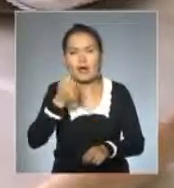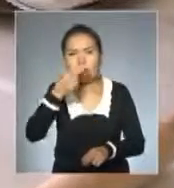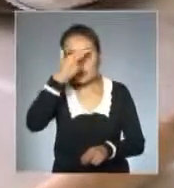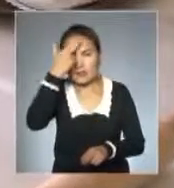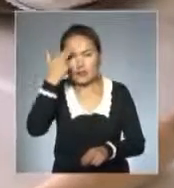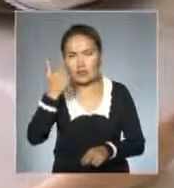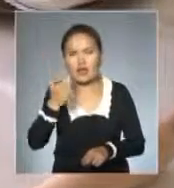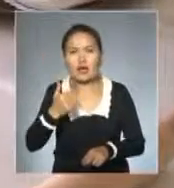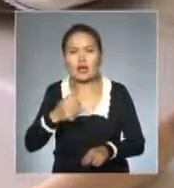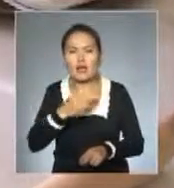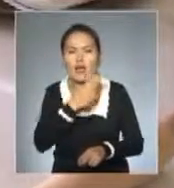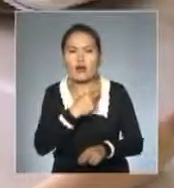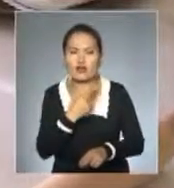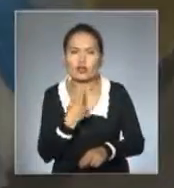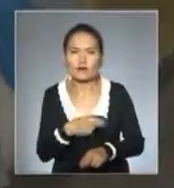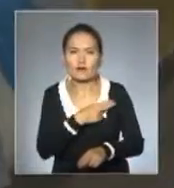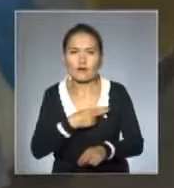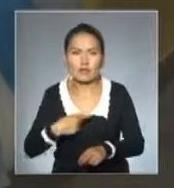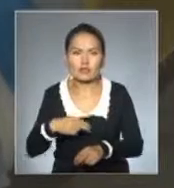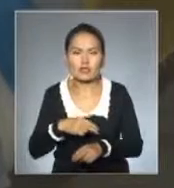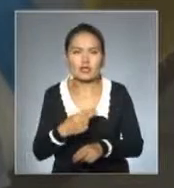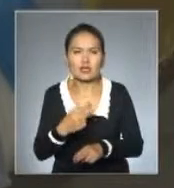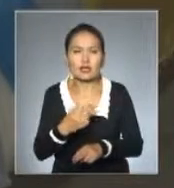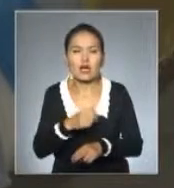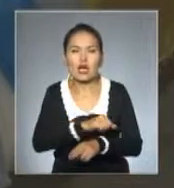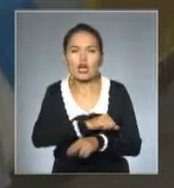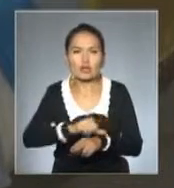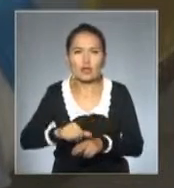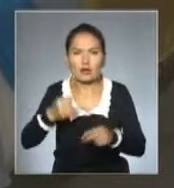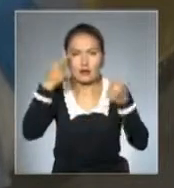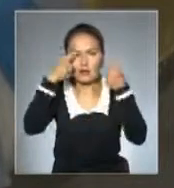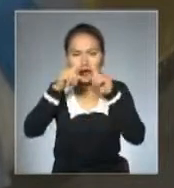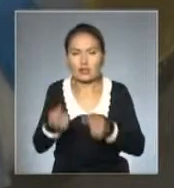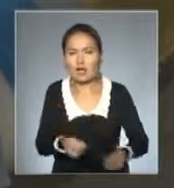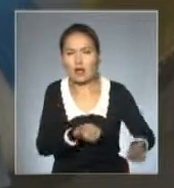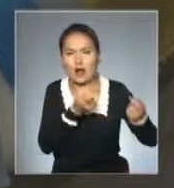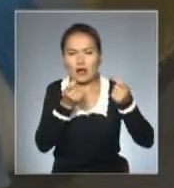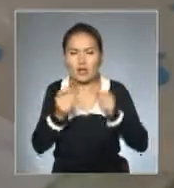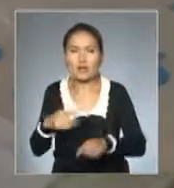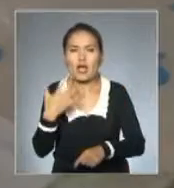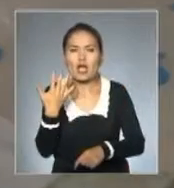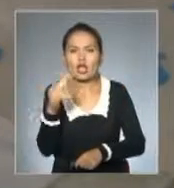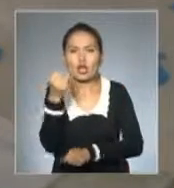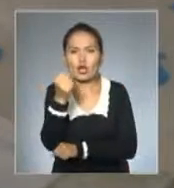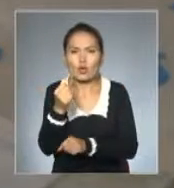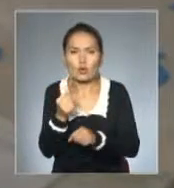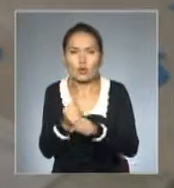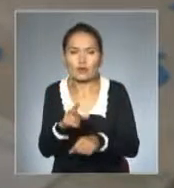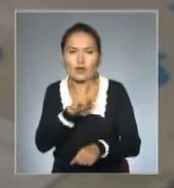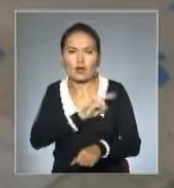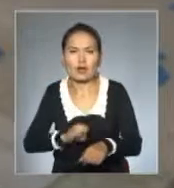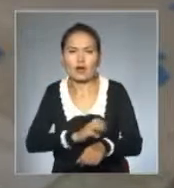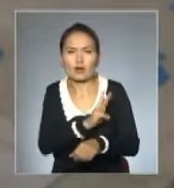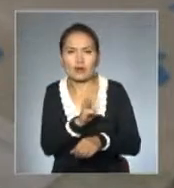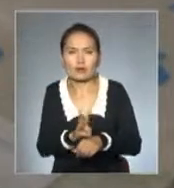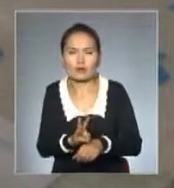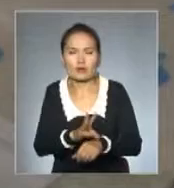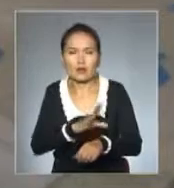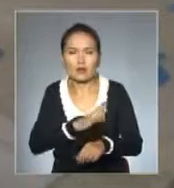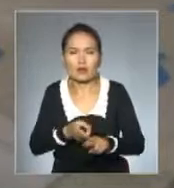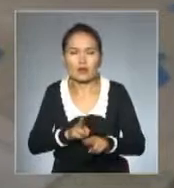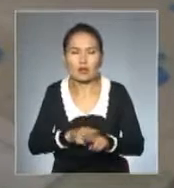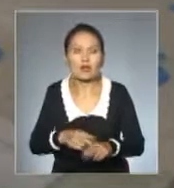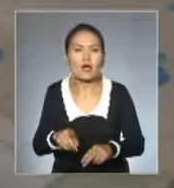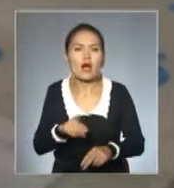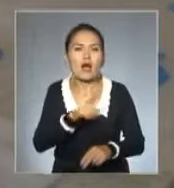қондырғылармен жабдықталған кондитерлік цех 50 адамды тұрақты жұмыспен қамтып отыр. Аспаздарға Ресей, Украина және Франциядан арнайы келген мамандар